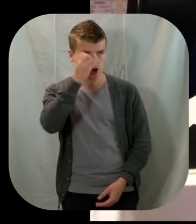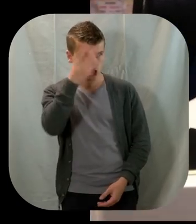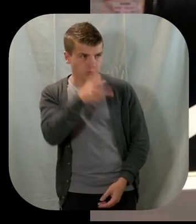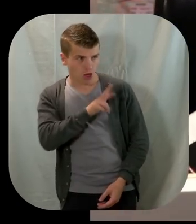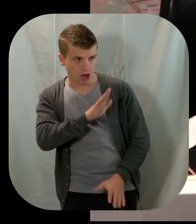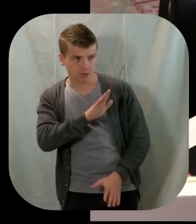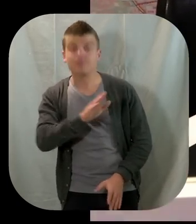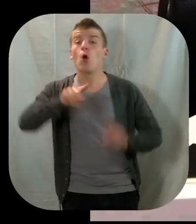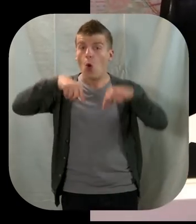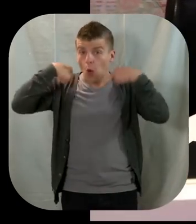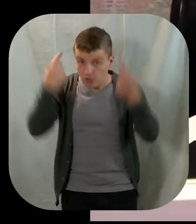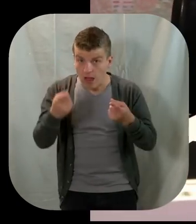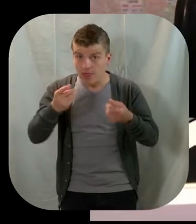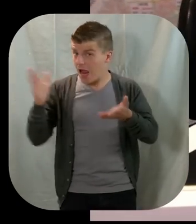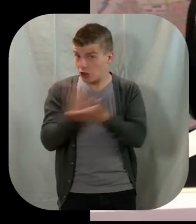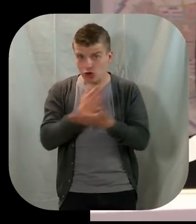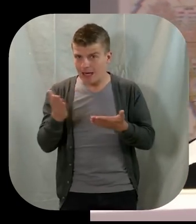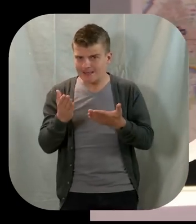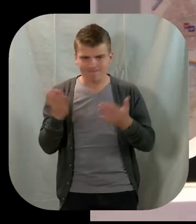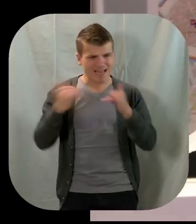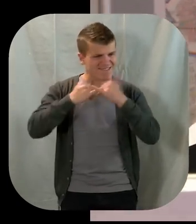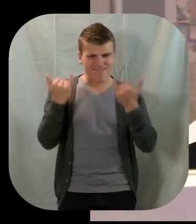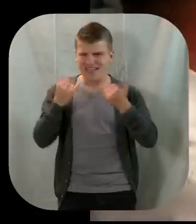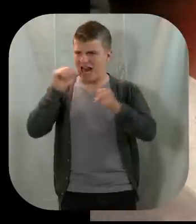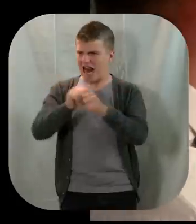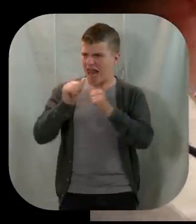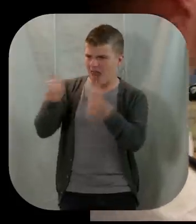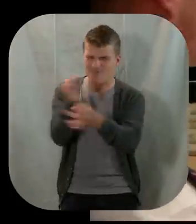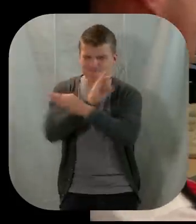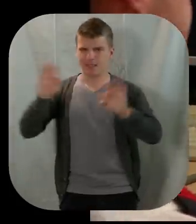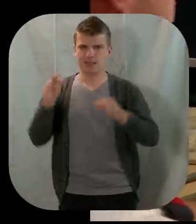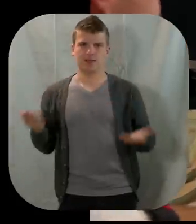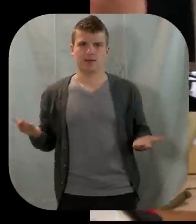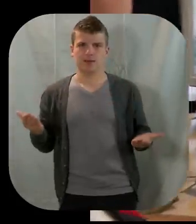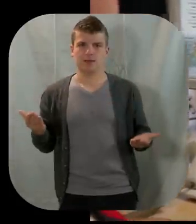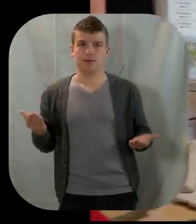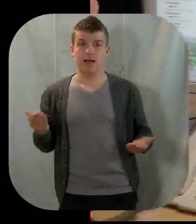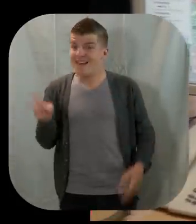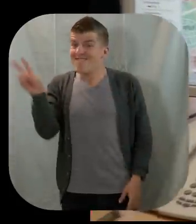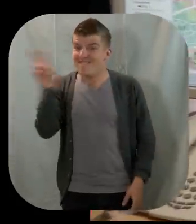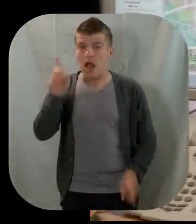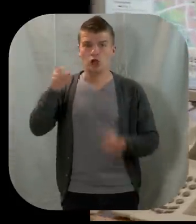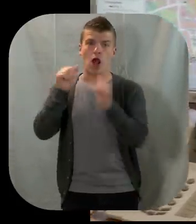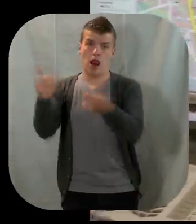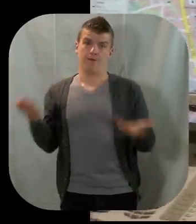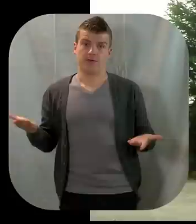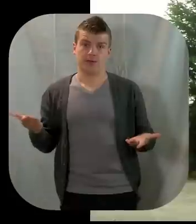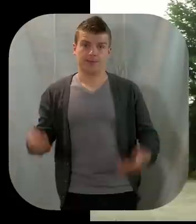Und dann wird entschieden, wie man am besten und schnellsten helfen kann. Und vor allem, wer das tun soll.